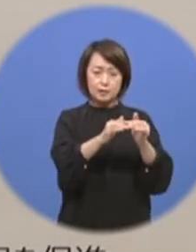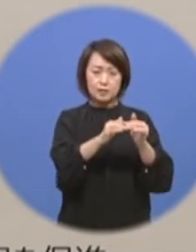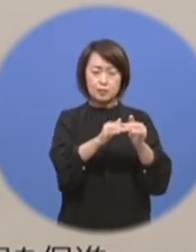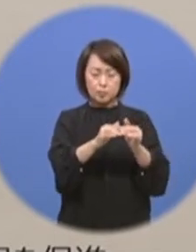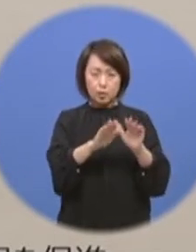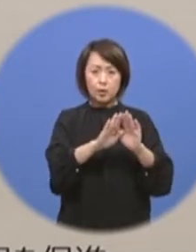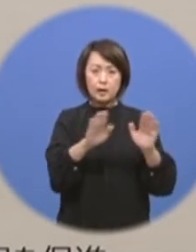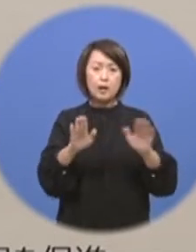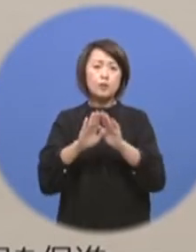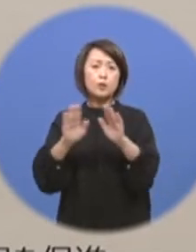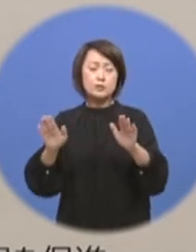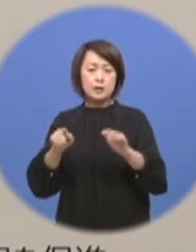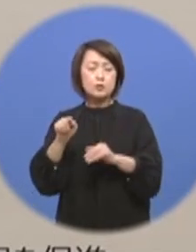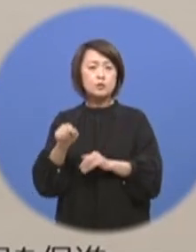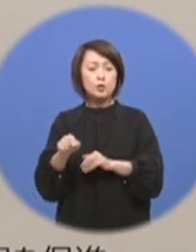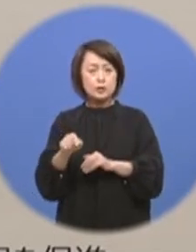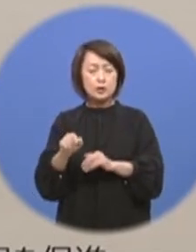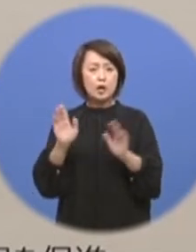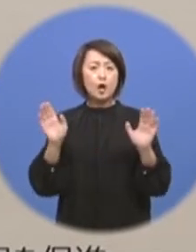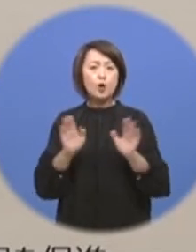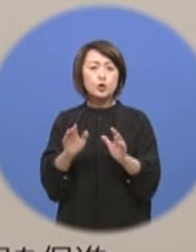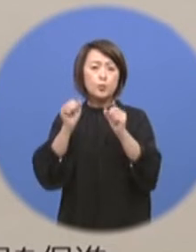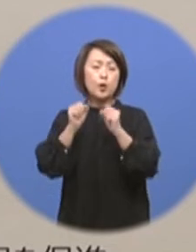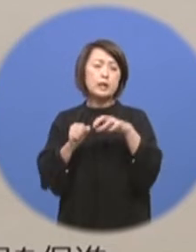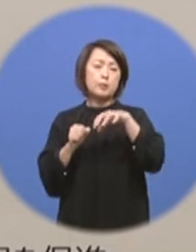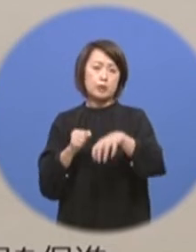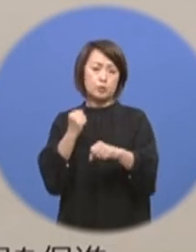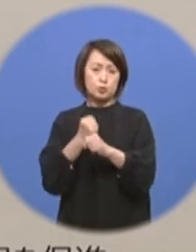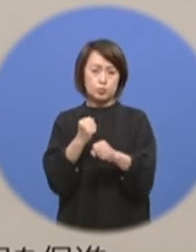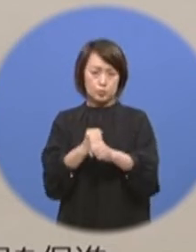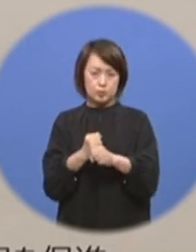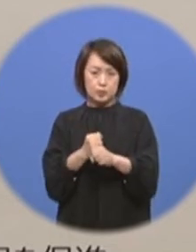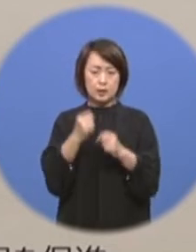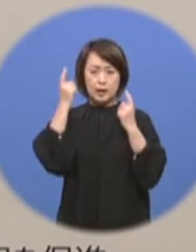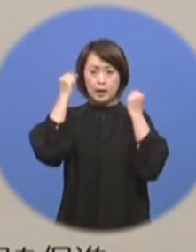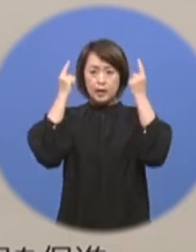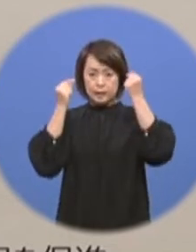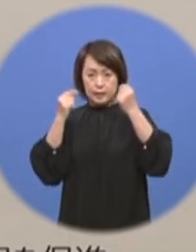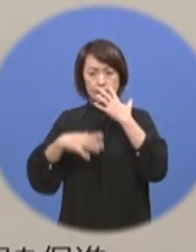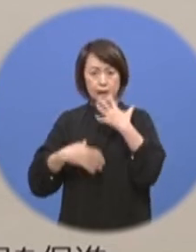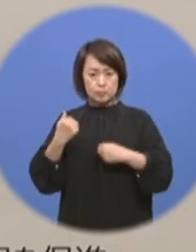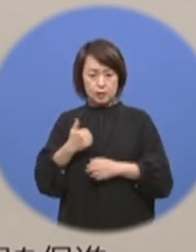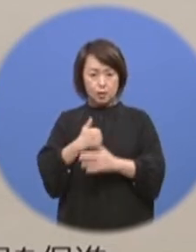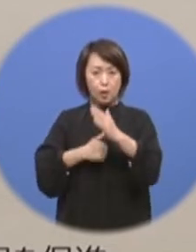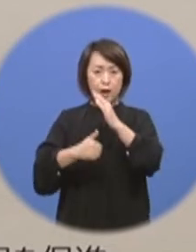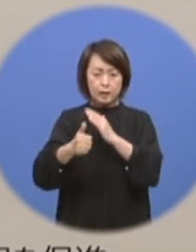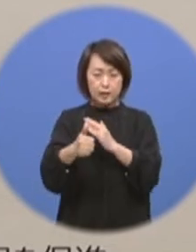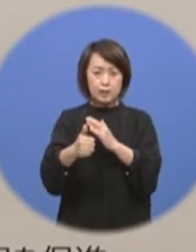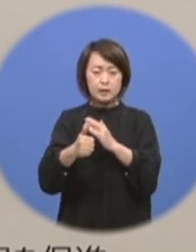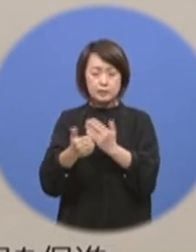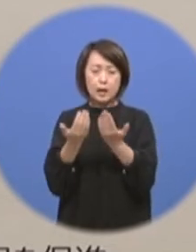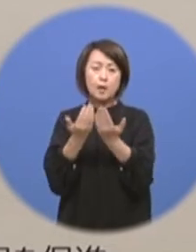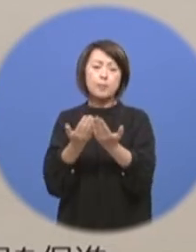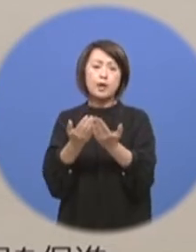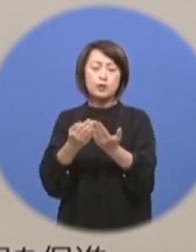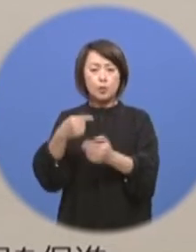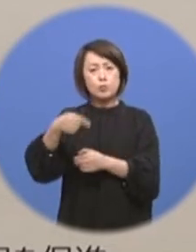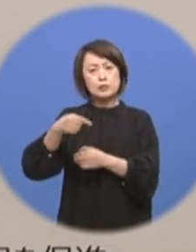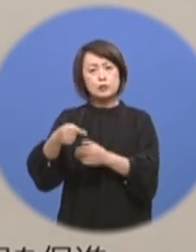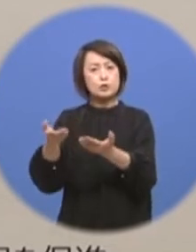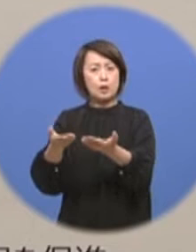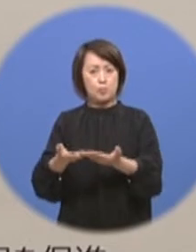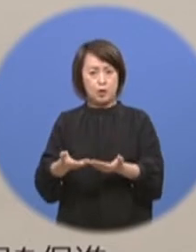つくってそこにあの大学西南端にお願いをしてですね勉強を見てもらう機会も作っているわけですそれから